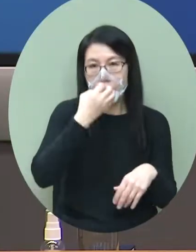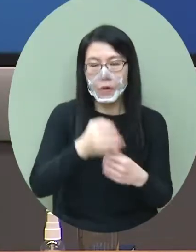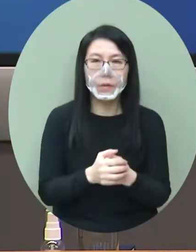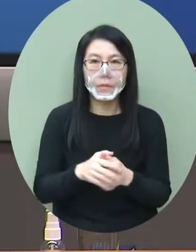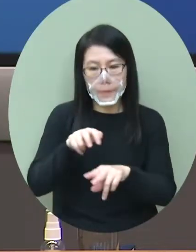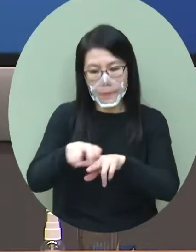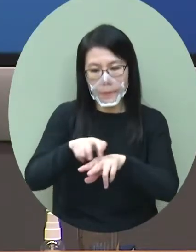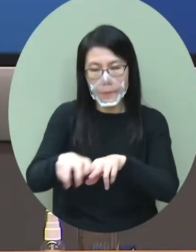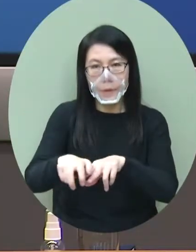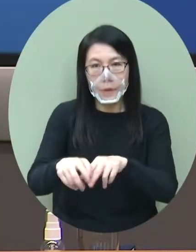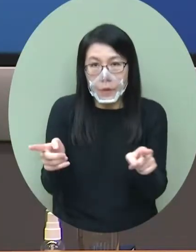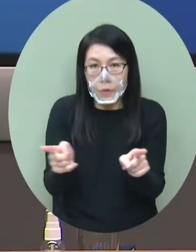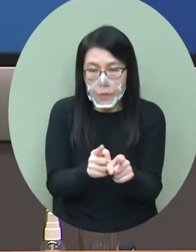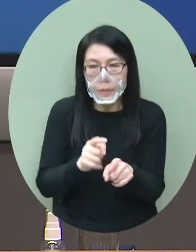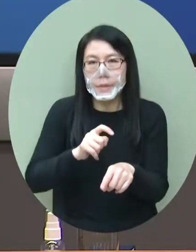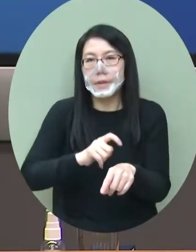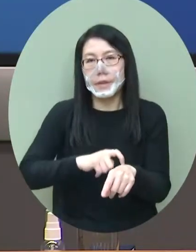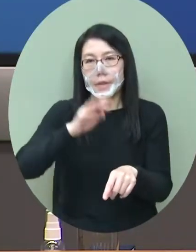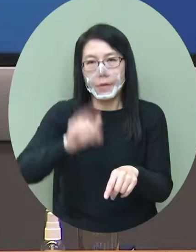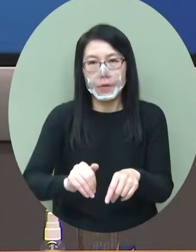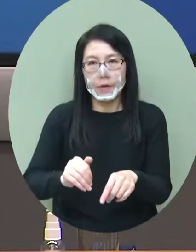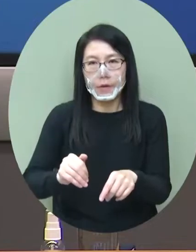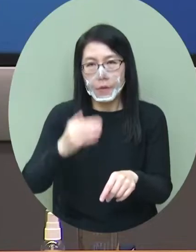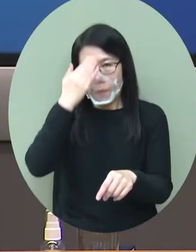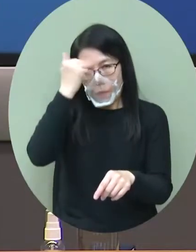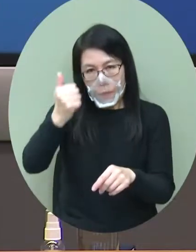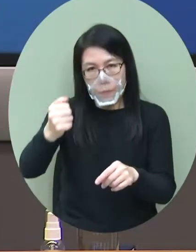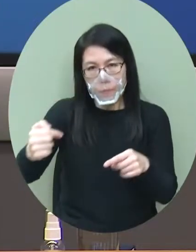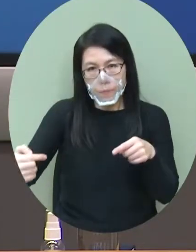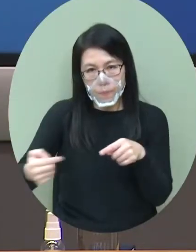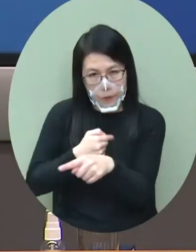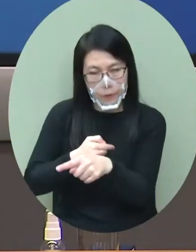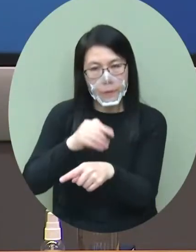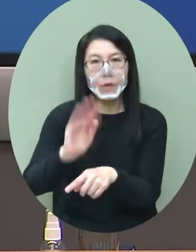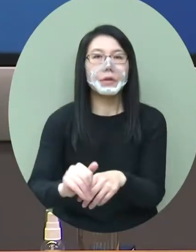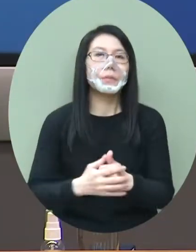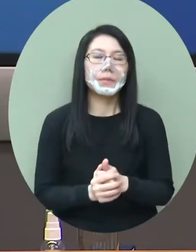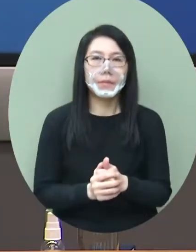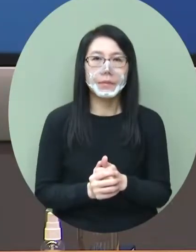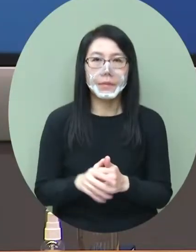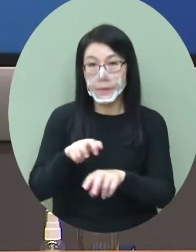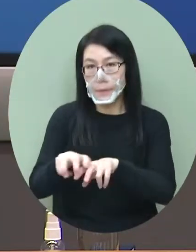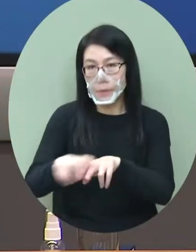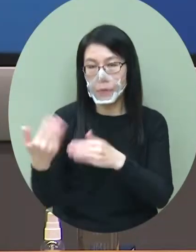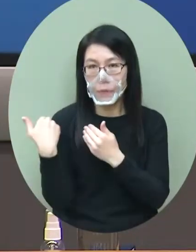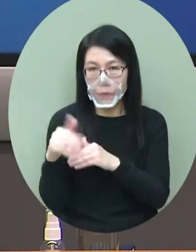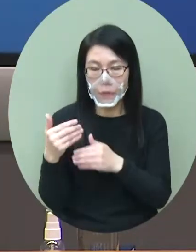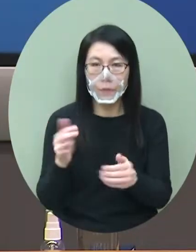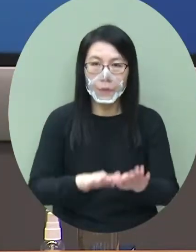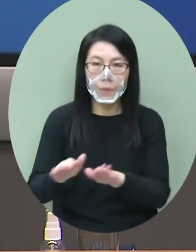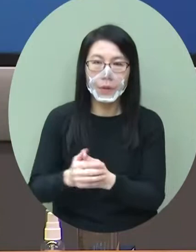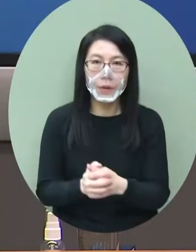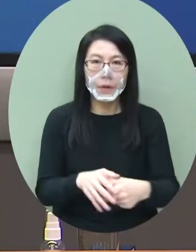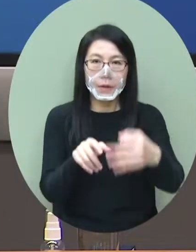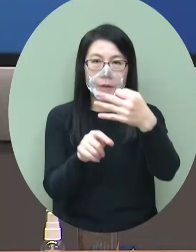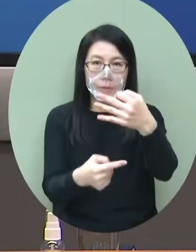到跨境铁路货运呢，可以在短时间之内开通。跨境铁路货运